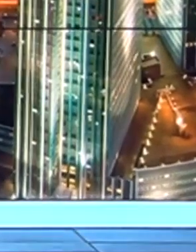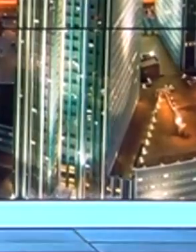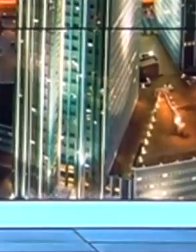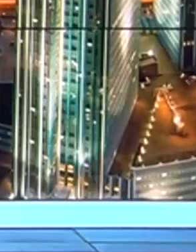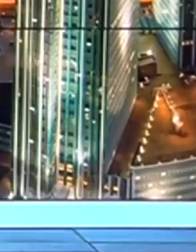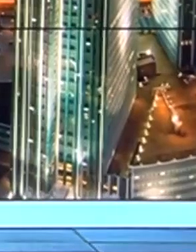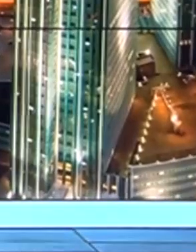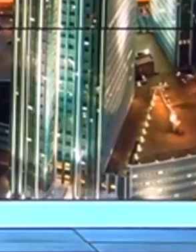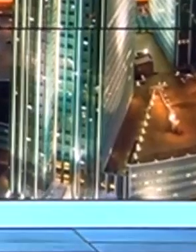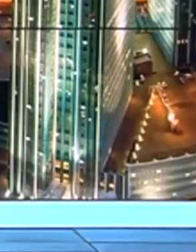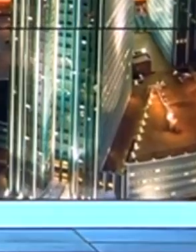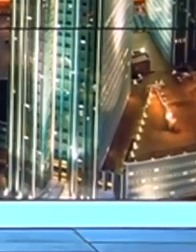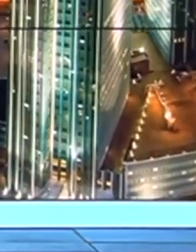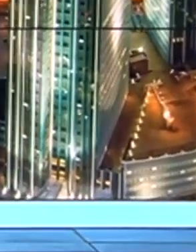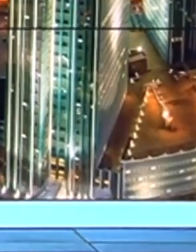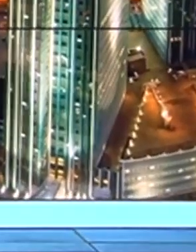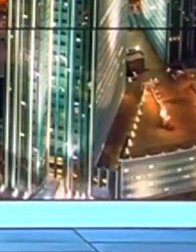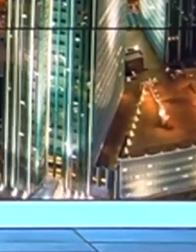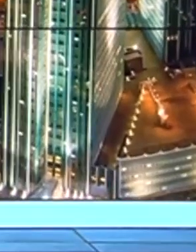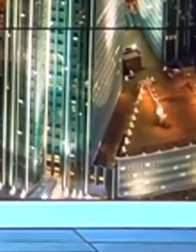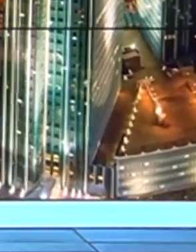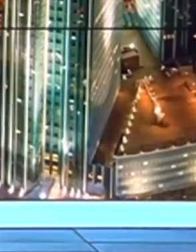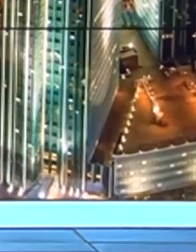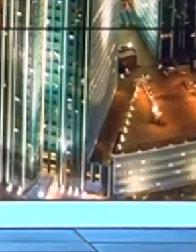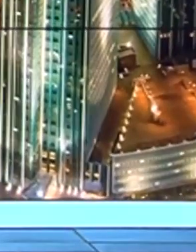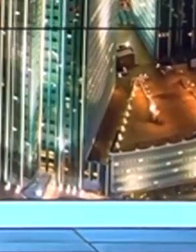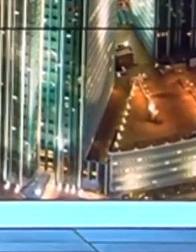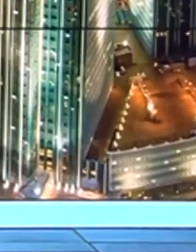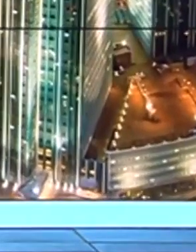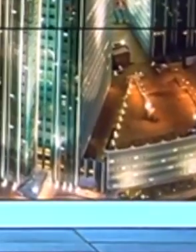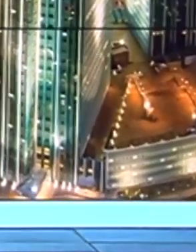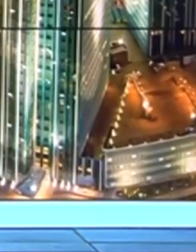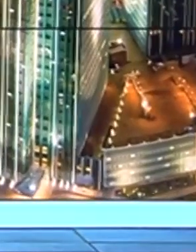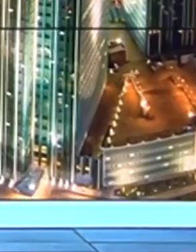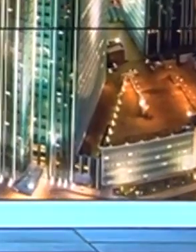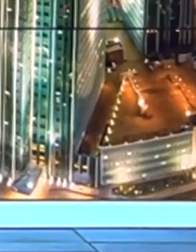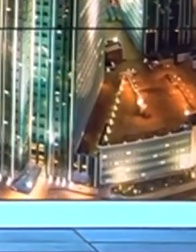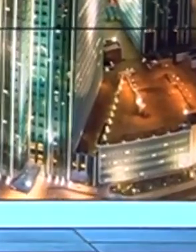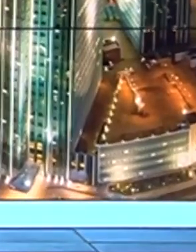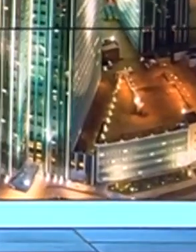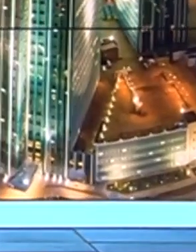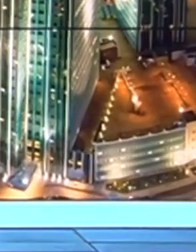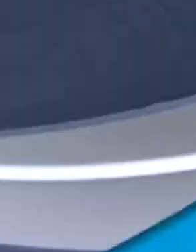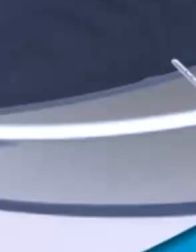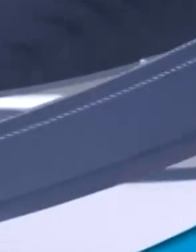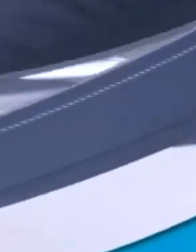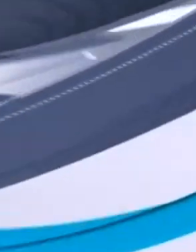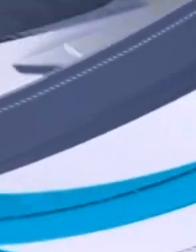18 градус жоғары. Назар аударып тыңдағандарыңызға рахмет. Ұлттық арна қосулы болсын.